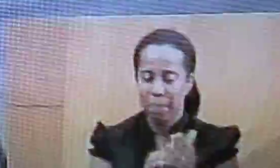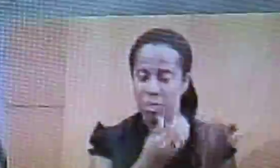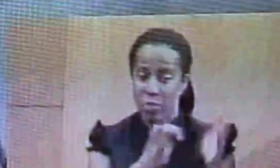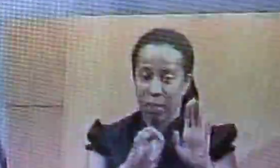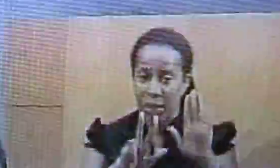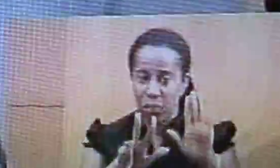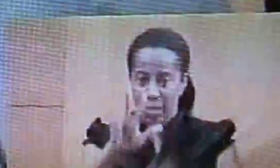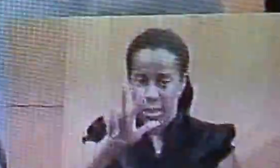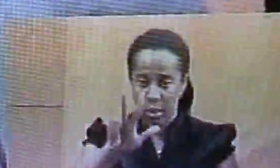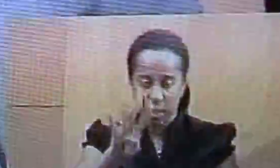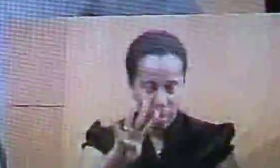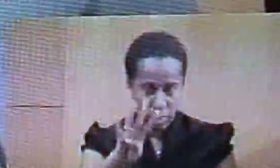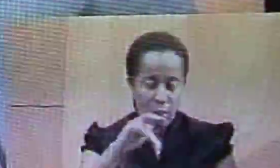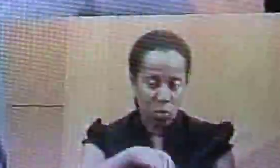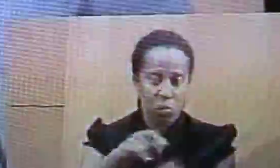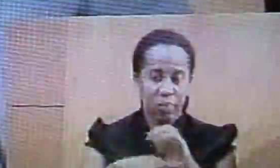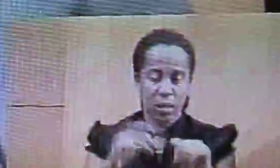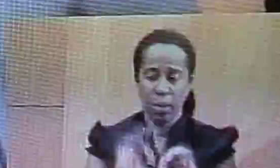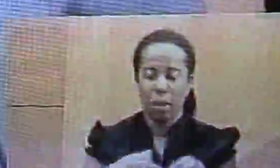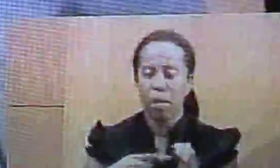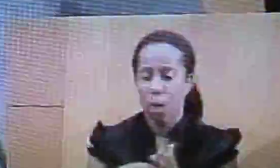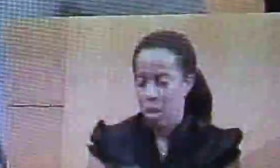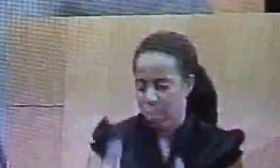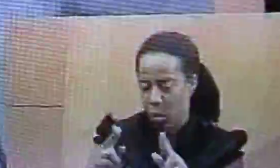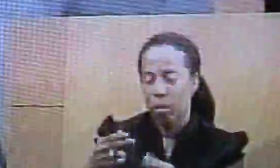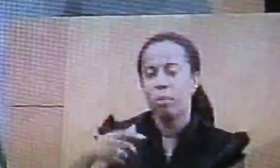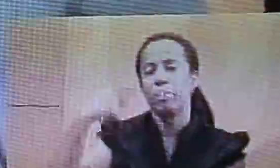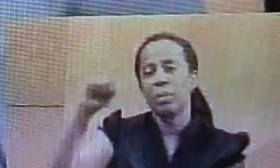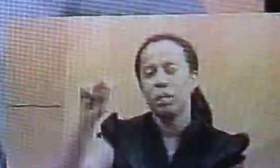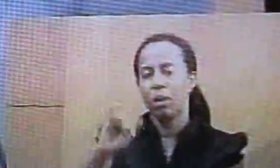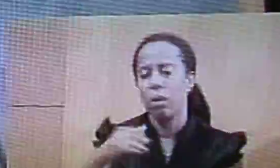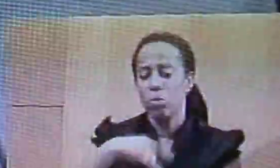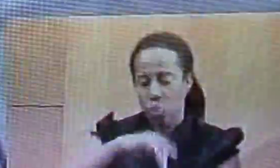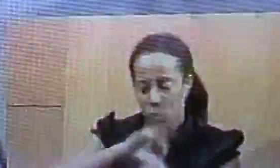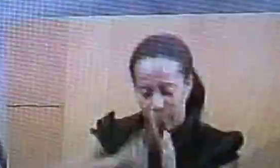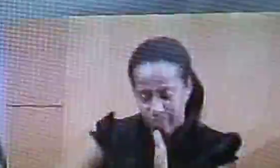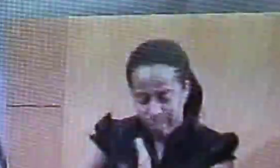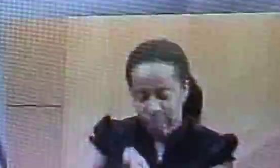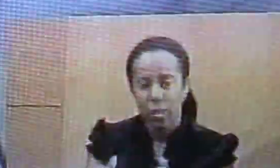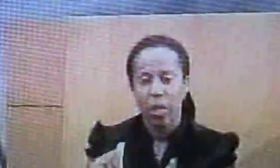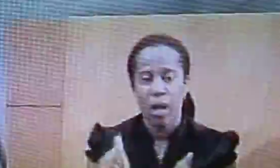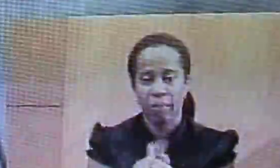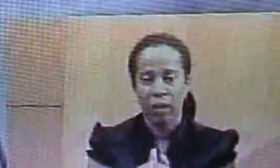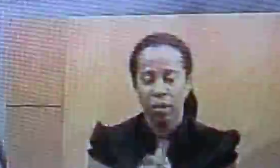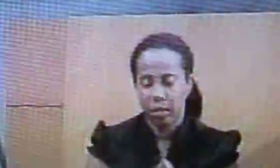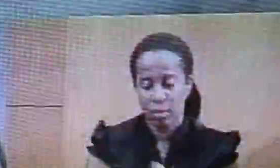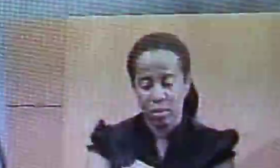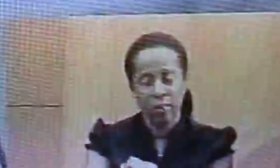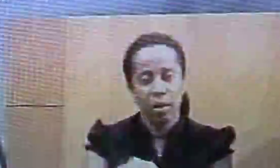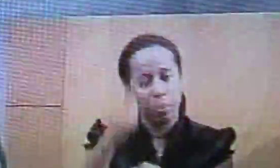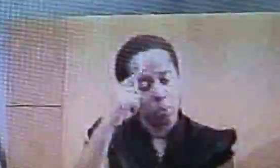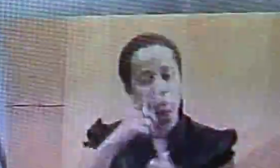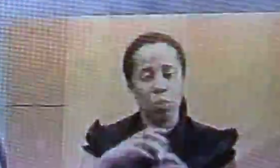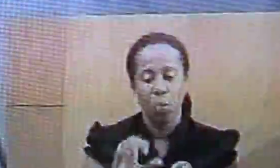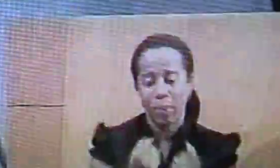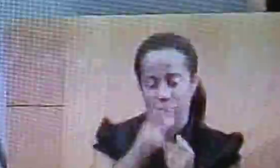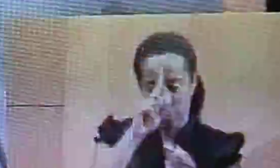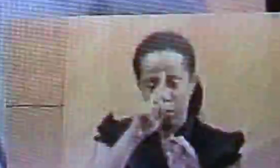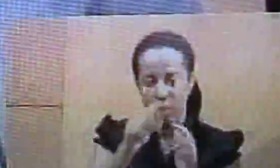1984 lorsque le président de l'époque a signé une convention de transfert de la compétence